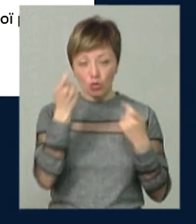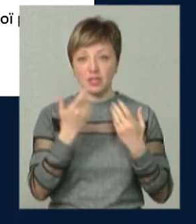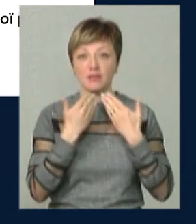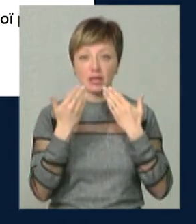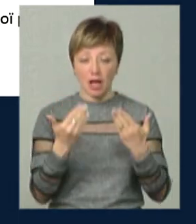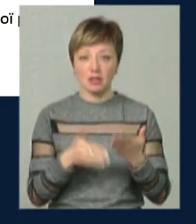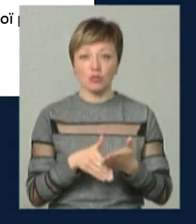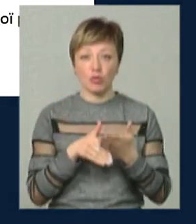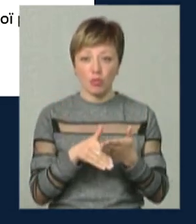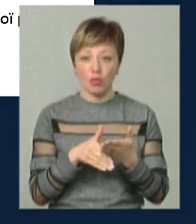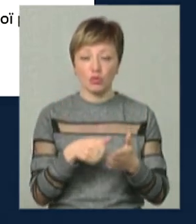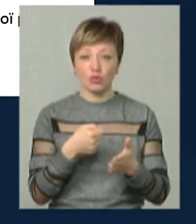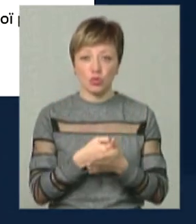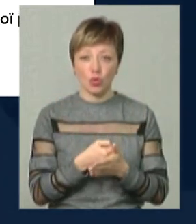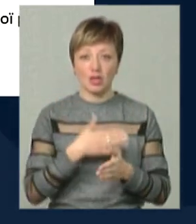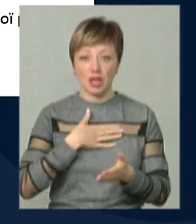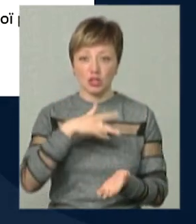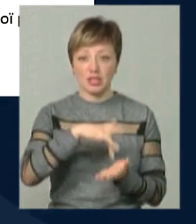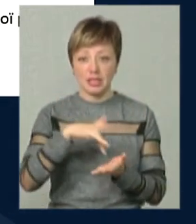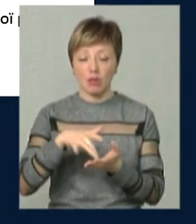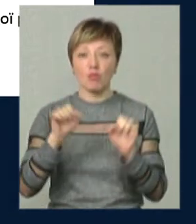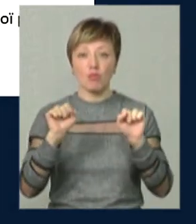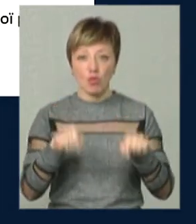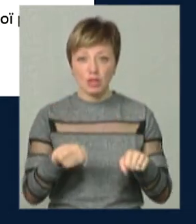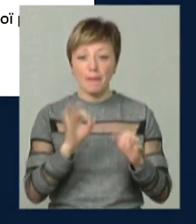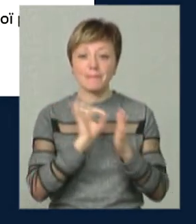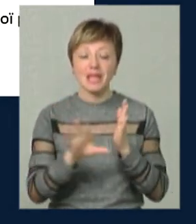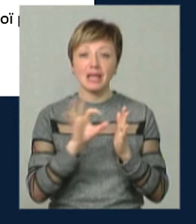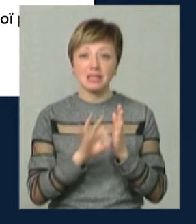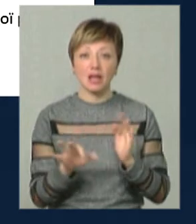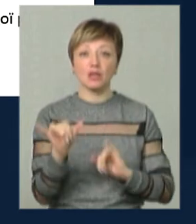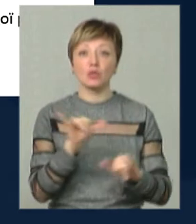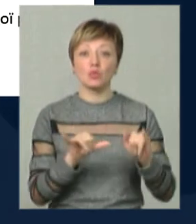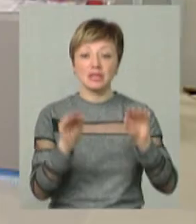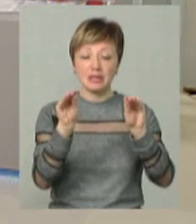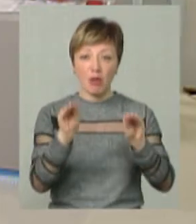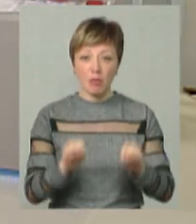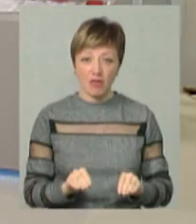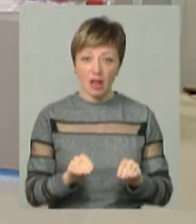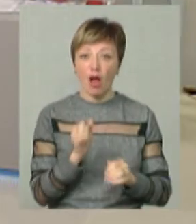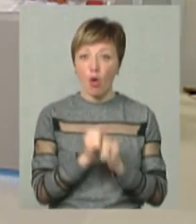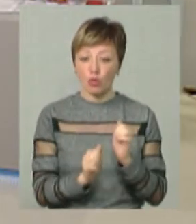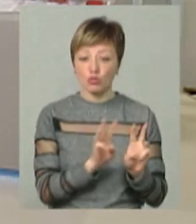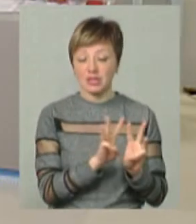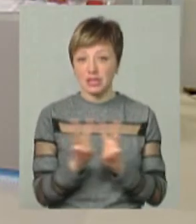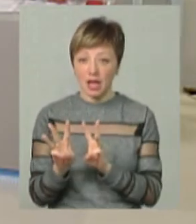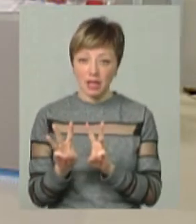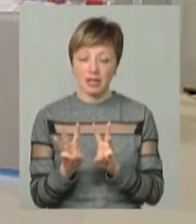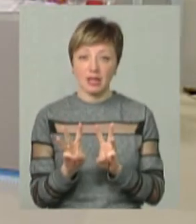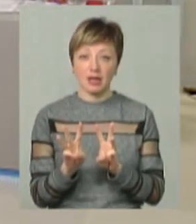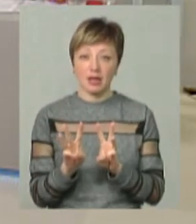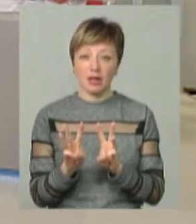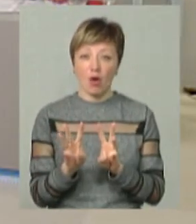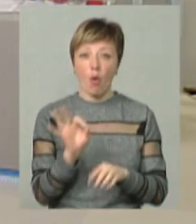звертатися за допомогою до наших центрів, ми можемо підказати, як заповняються, тому що на кожному сайті, наприклад, зокрема на